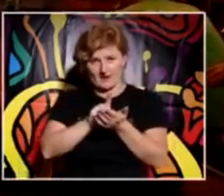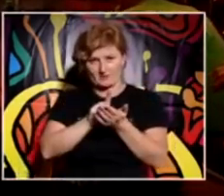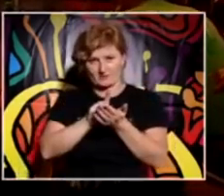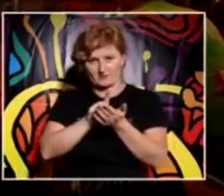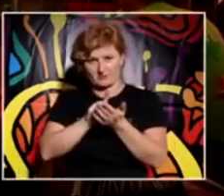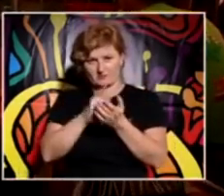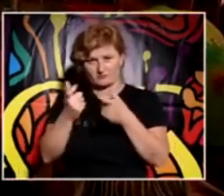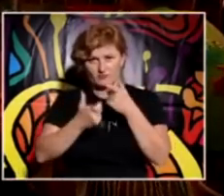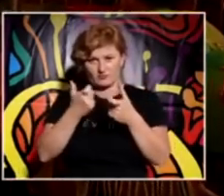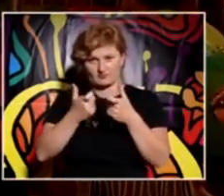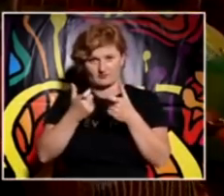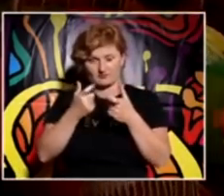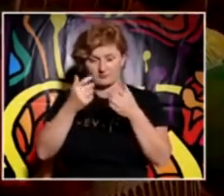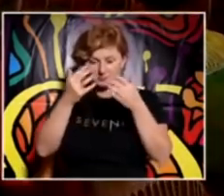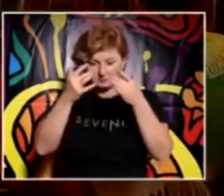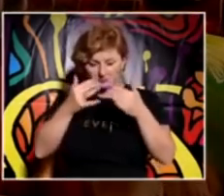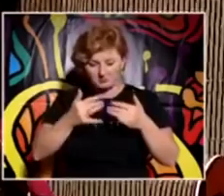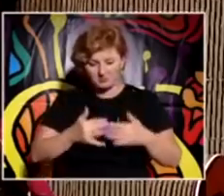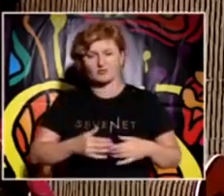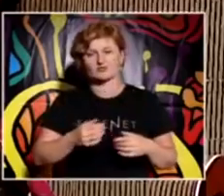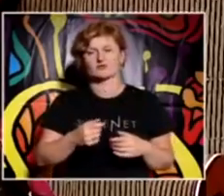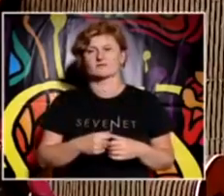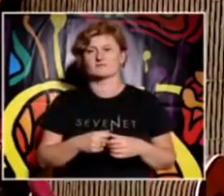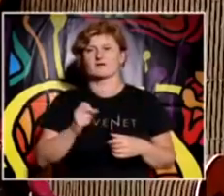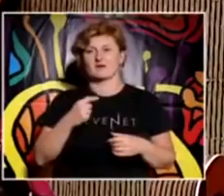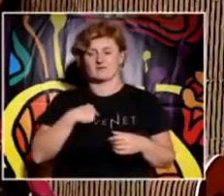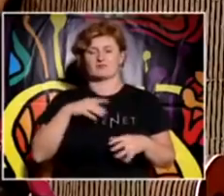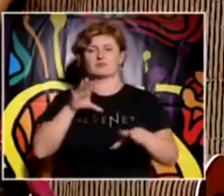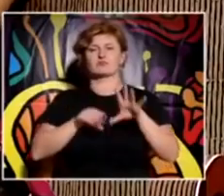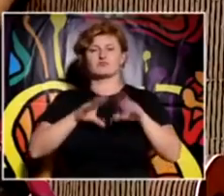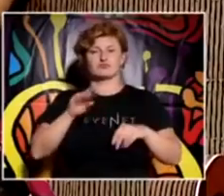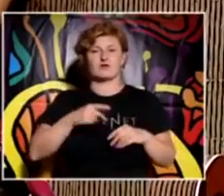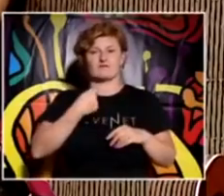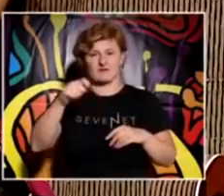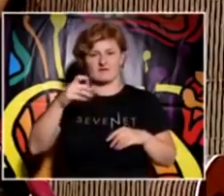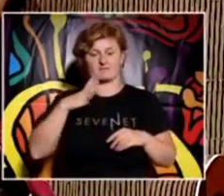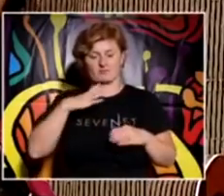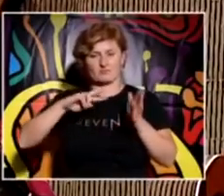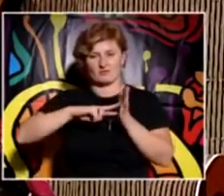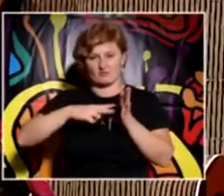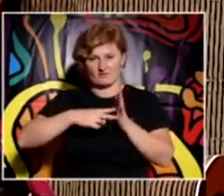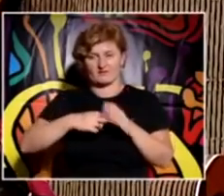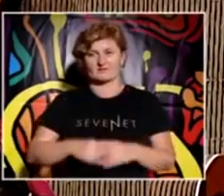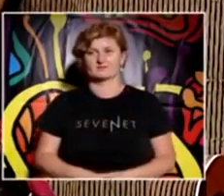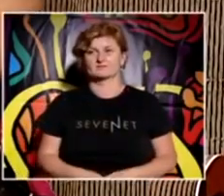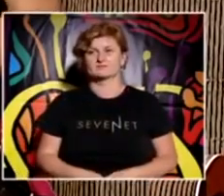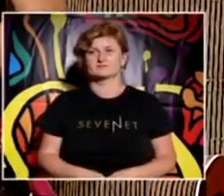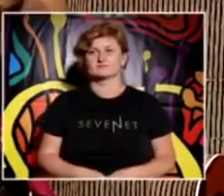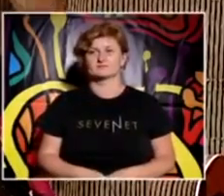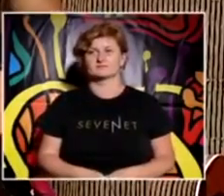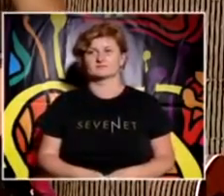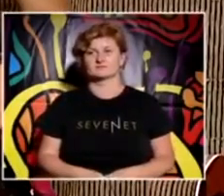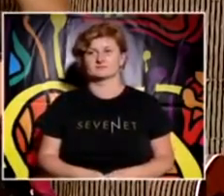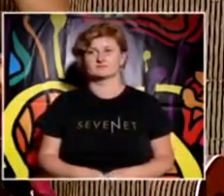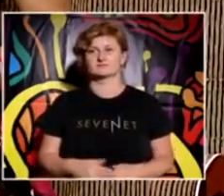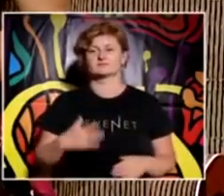wam na spełnienie marzenia? Oczywiście, że tak. Nasz budżet wyjazdowy również był zaplanowany i my już tak naprawdę